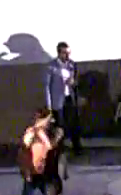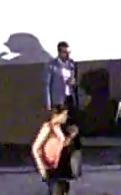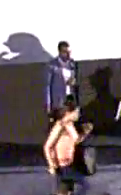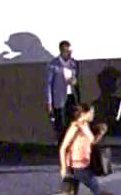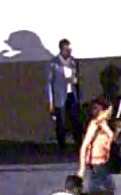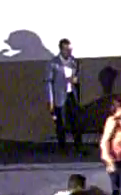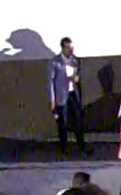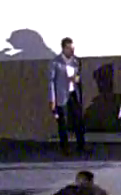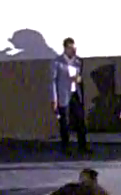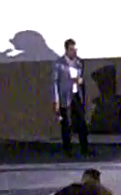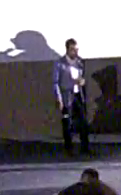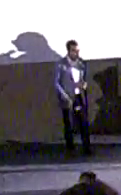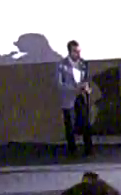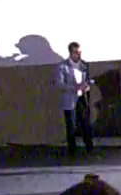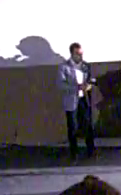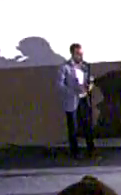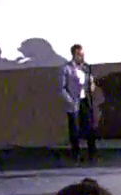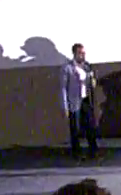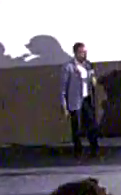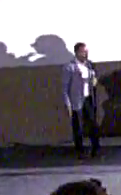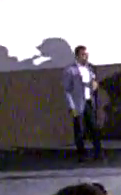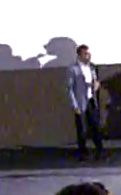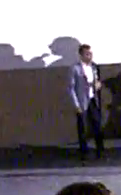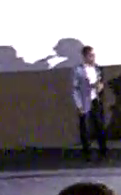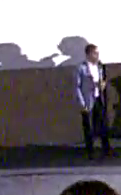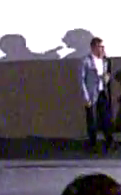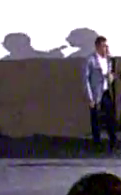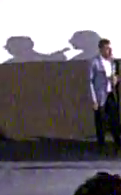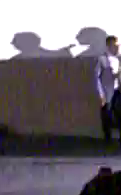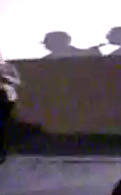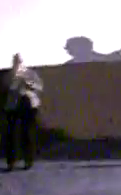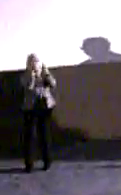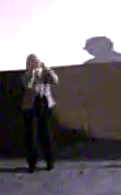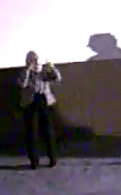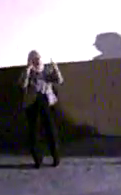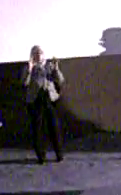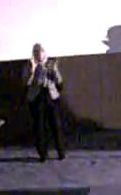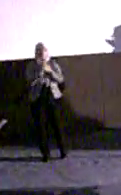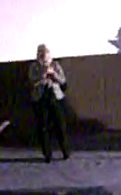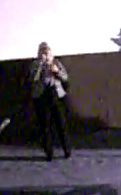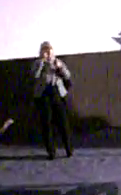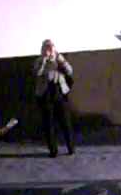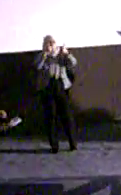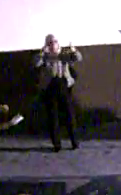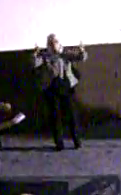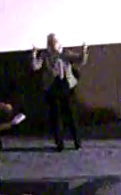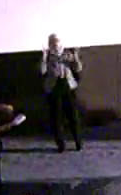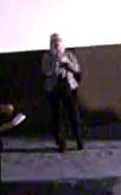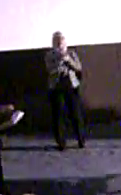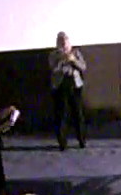مدنية ديمقراطية من ائتلافات ضمت عشرات المنظمات والجمعيات مختلفة المشارب، متعددة